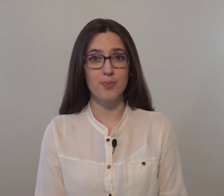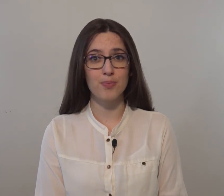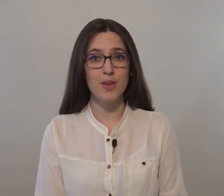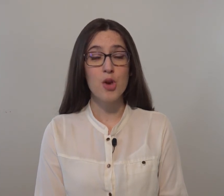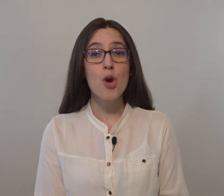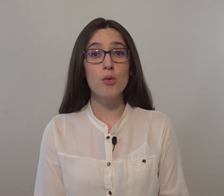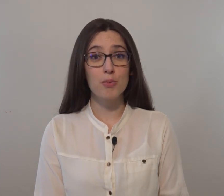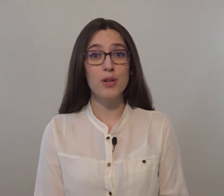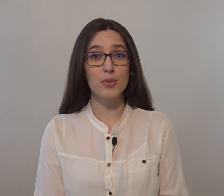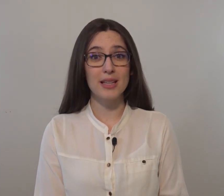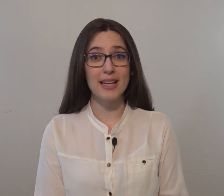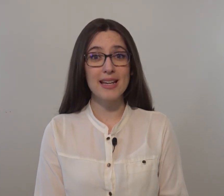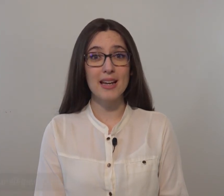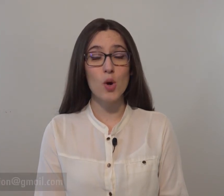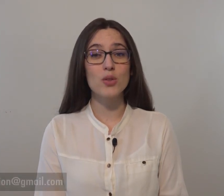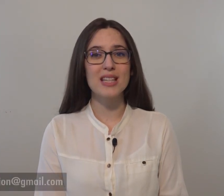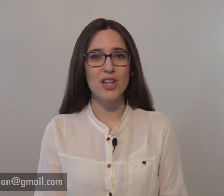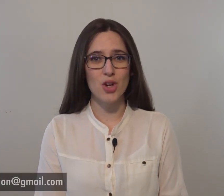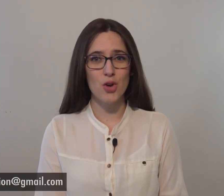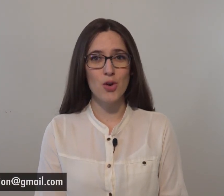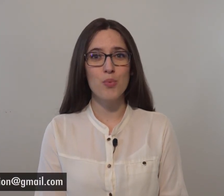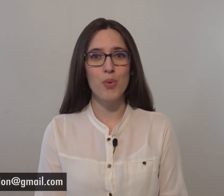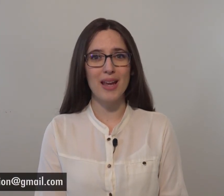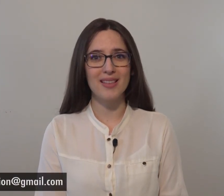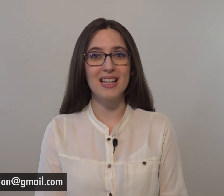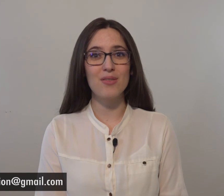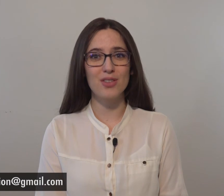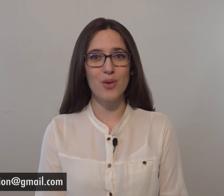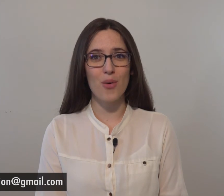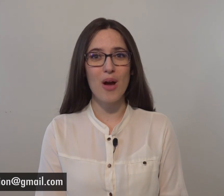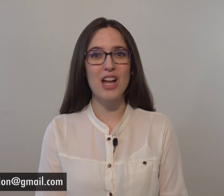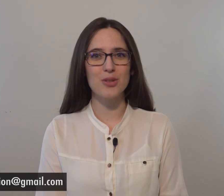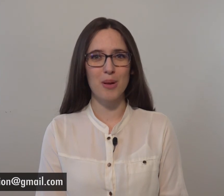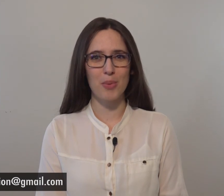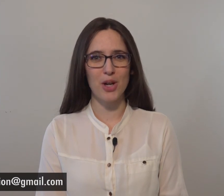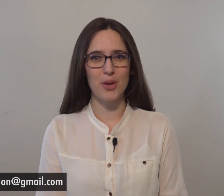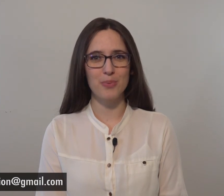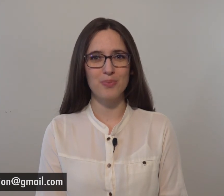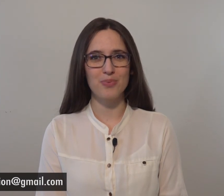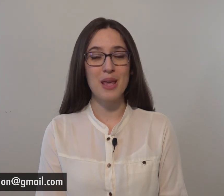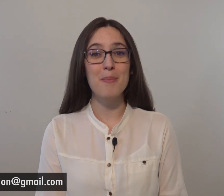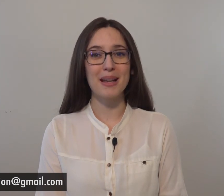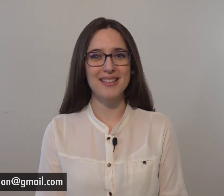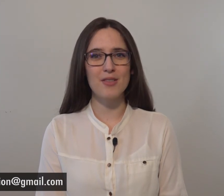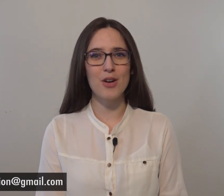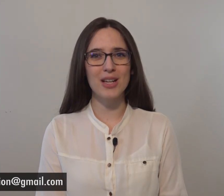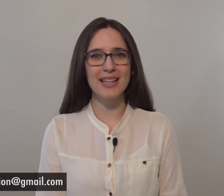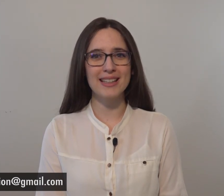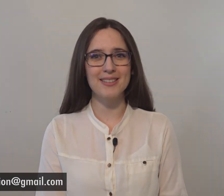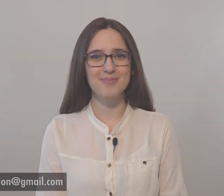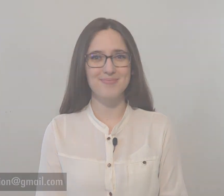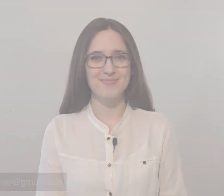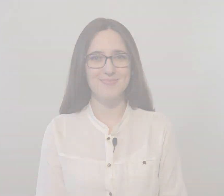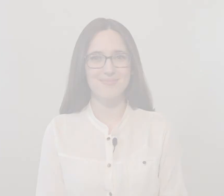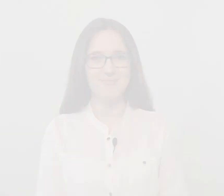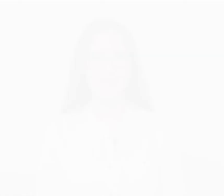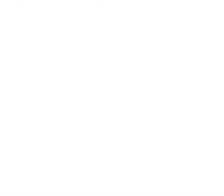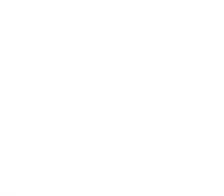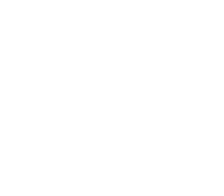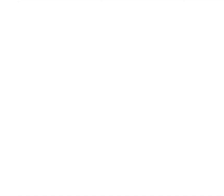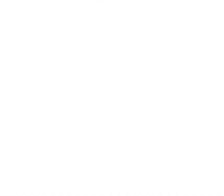province. Vous pouvez nous écrire au chne.television@gmail.com. Merci d'avoir regardé.